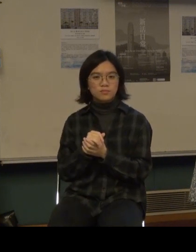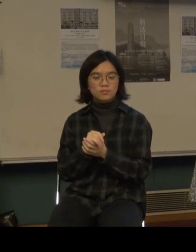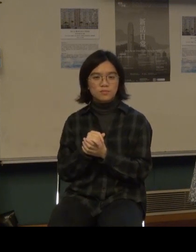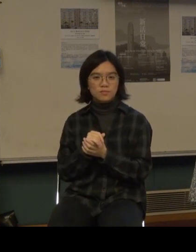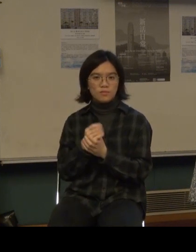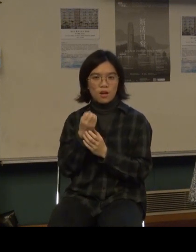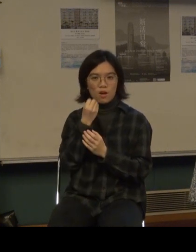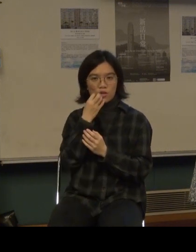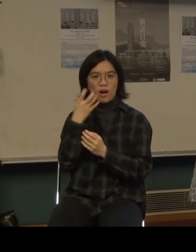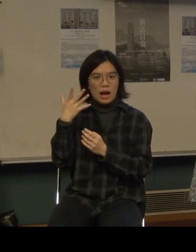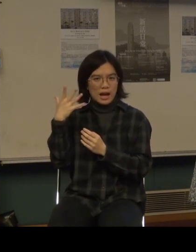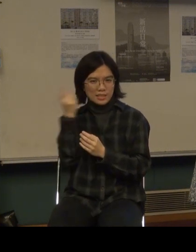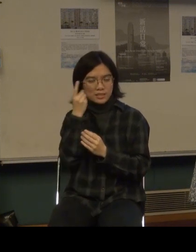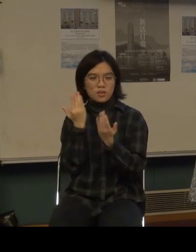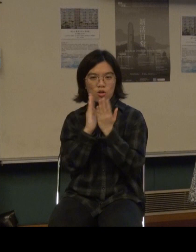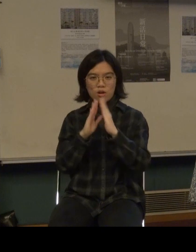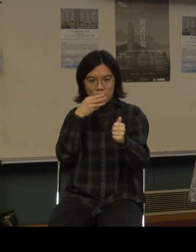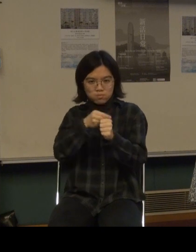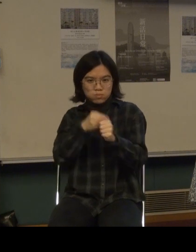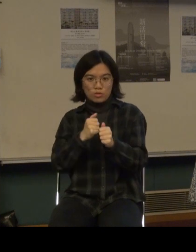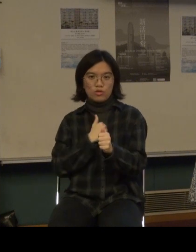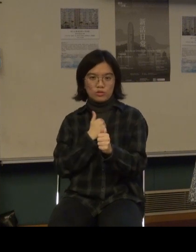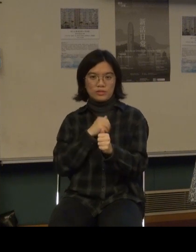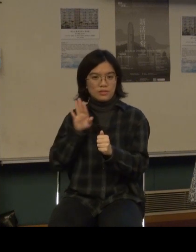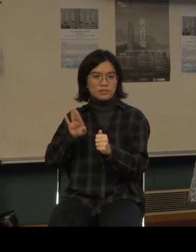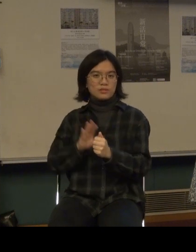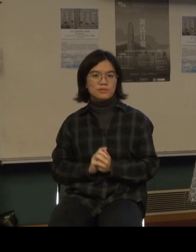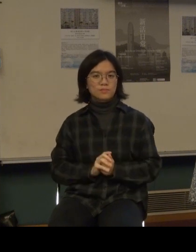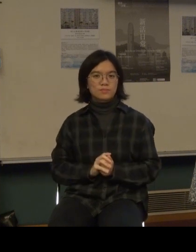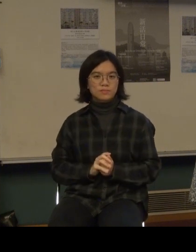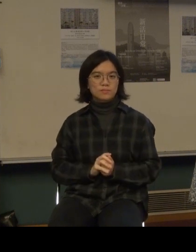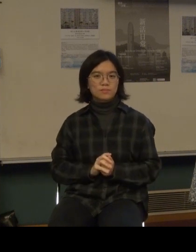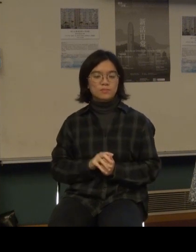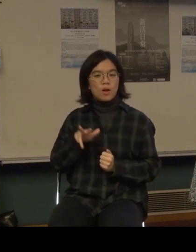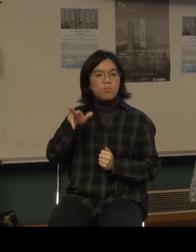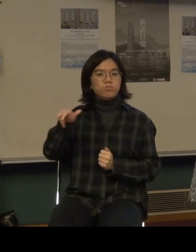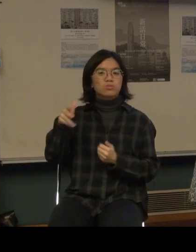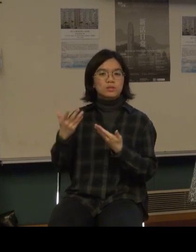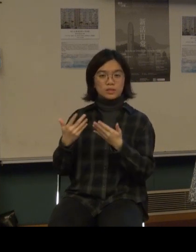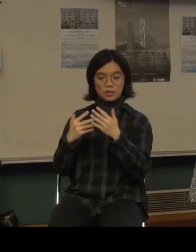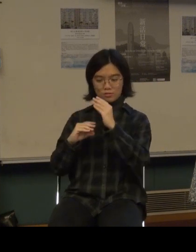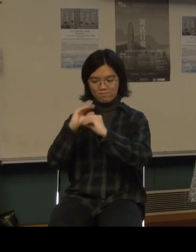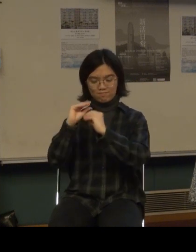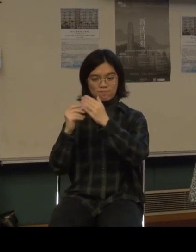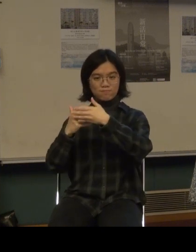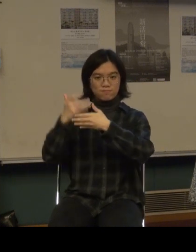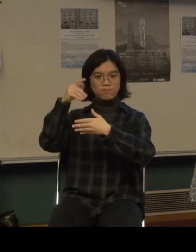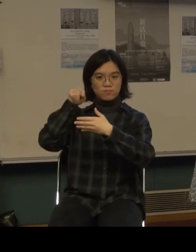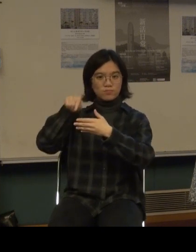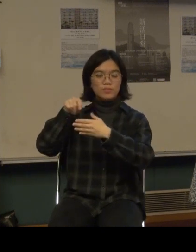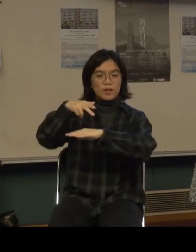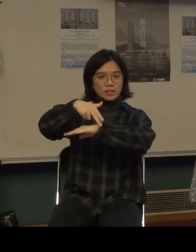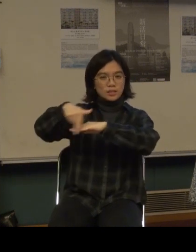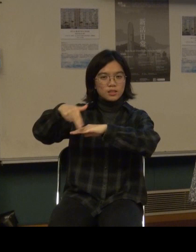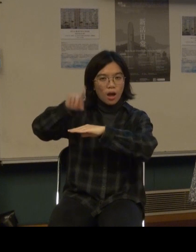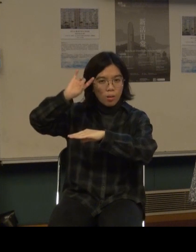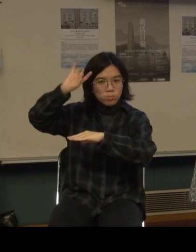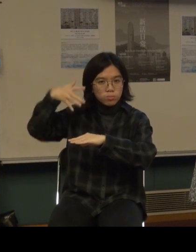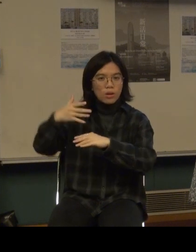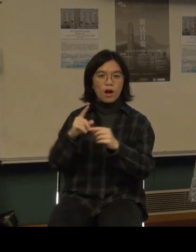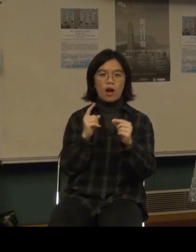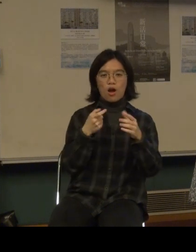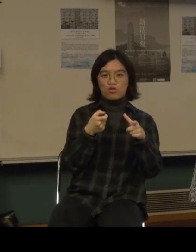訓練係老師嘅一間學校嚟嘅。嗱，咁呢間建築物咧，其實佢嘅設計咧係由公務司署同埋咧頭先